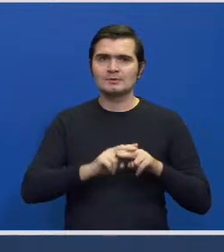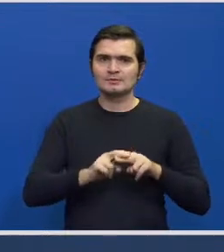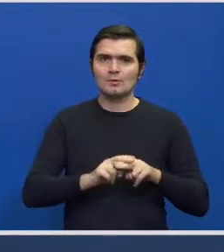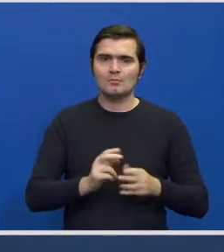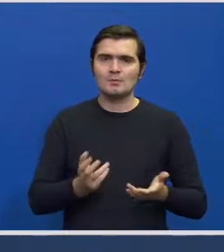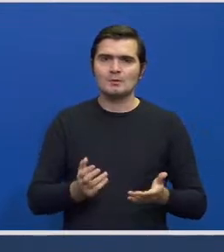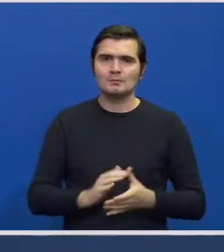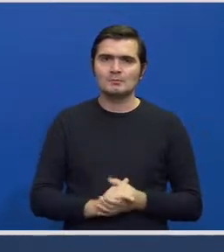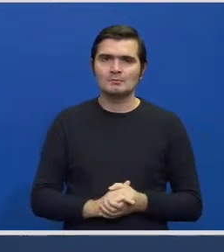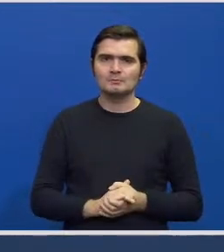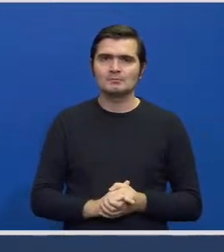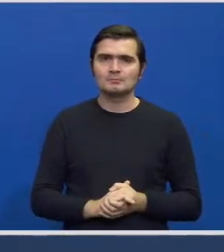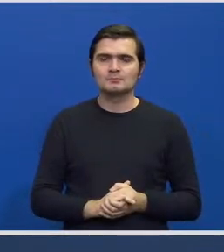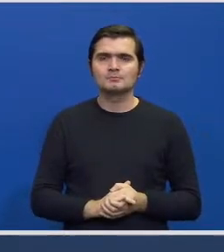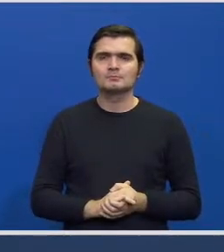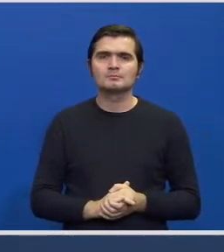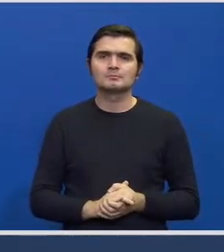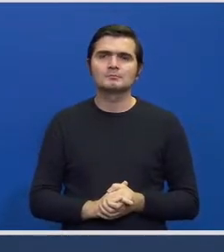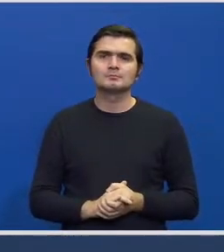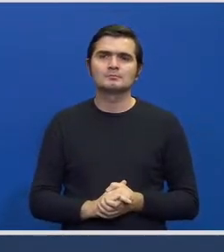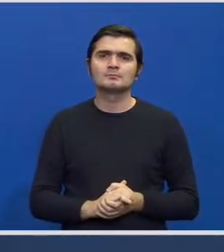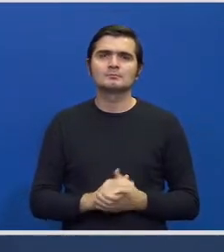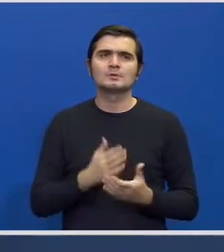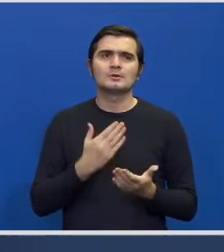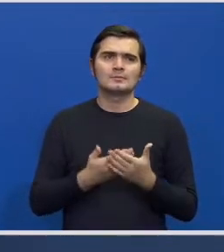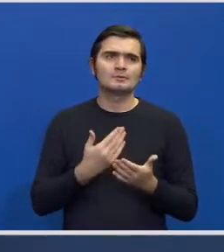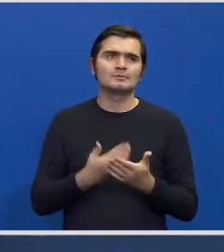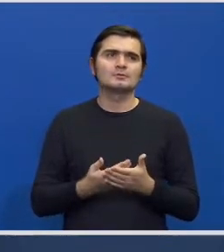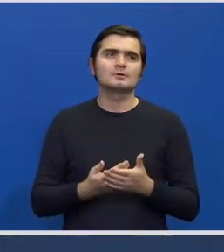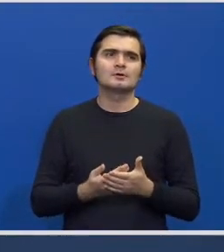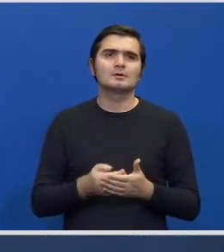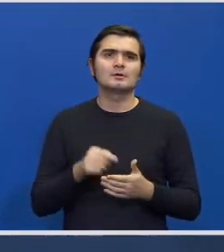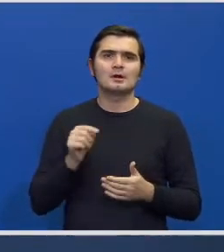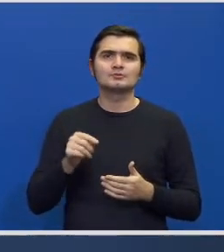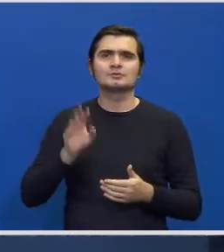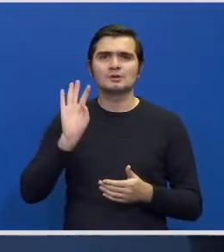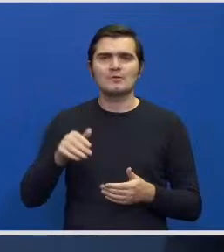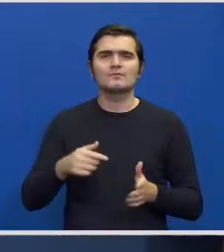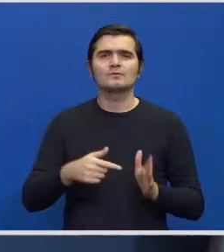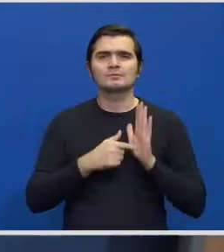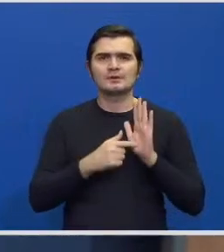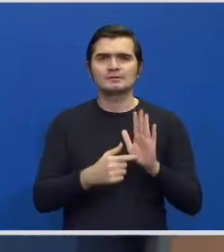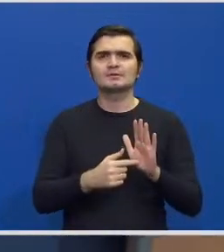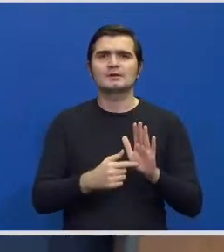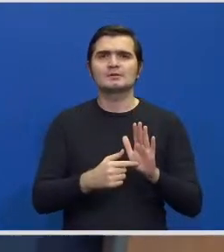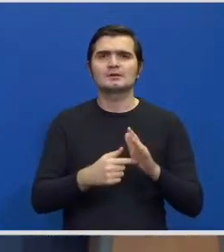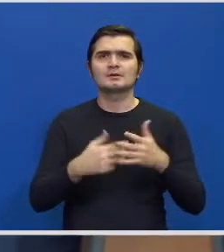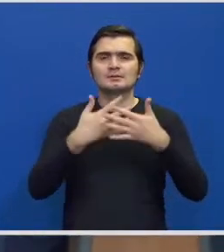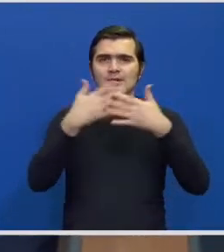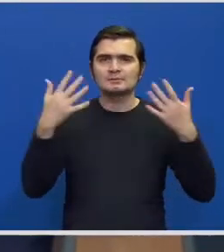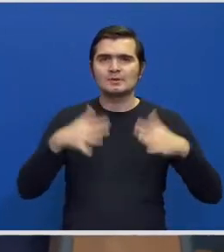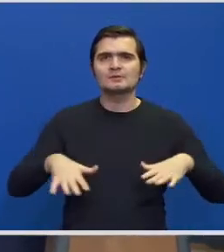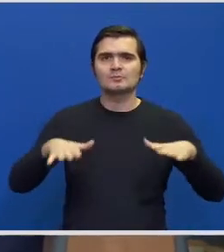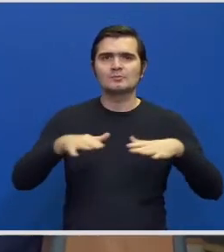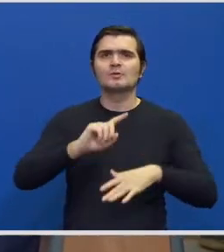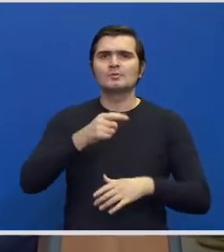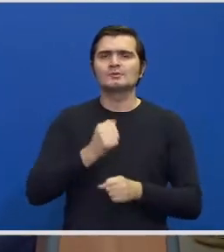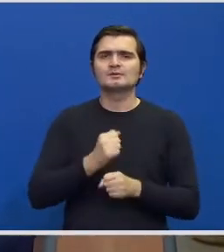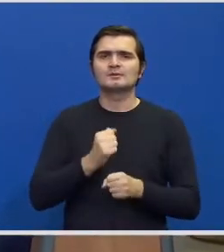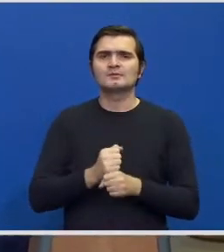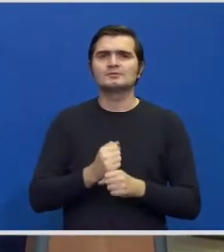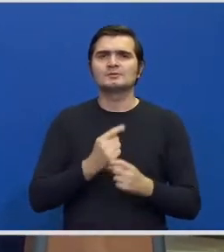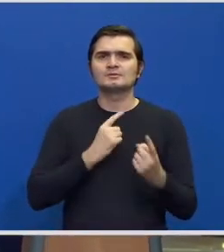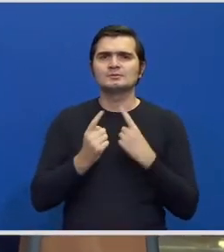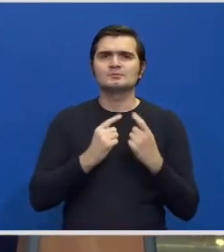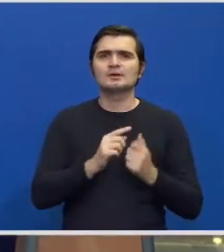după aceea întrebări sau vreți întrebări la fiecare? Având în vedere că ele au fost prezentate, supuse procesului de transparență